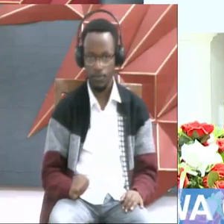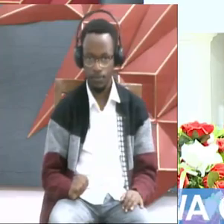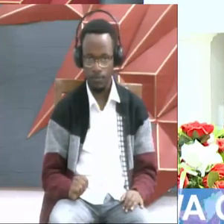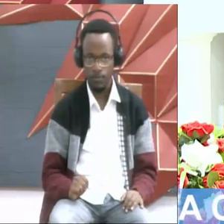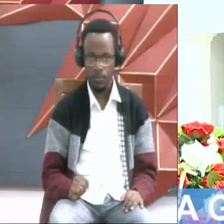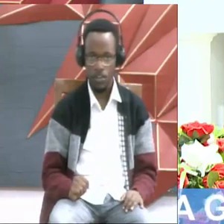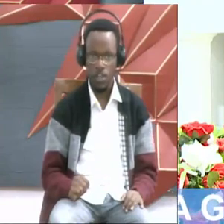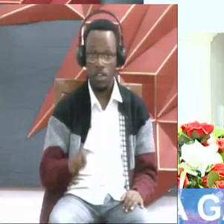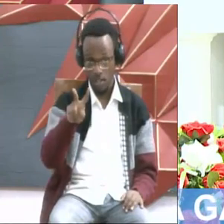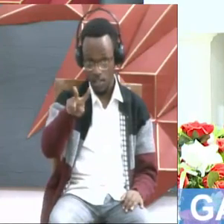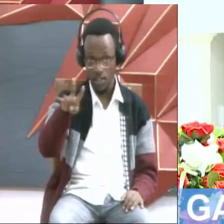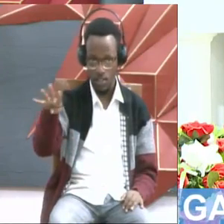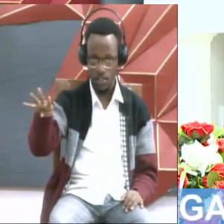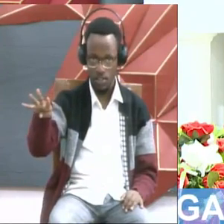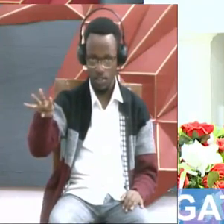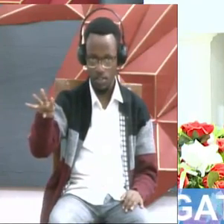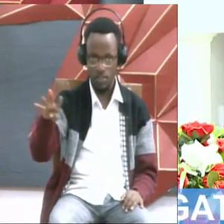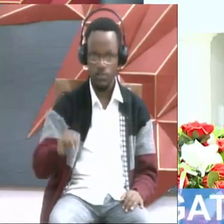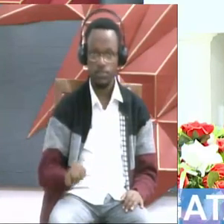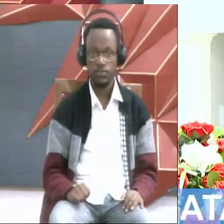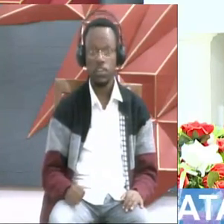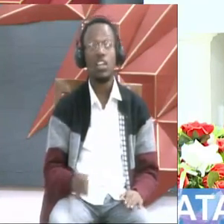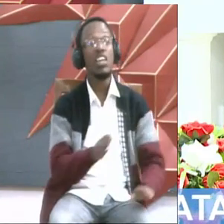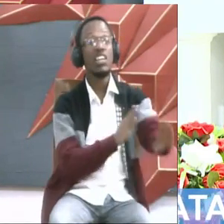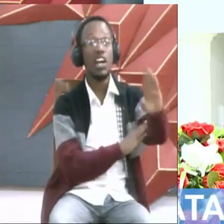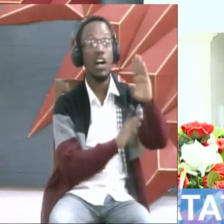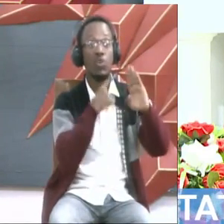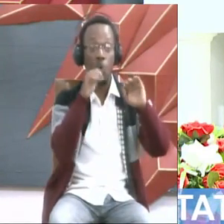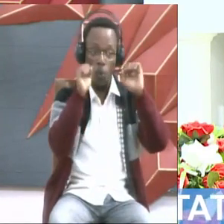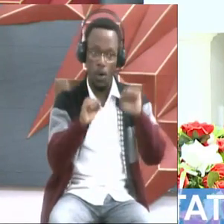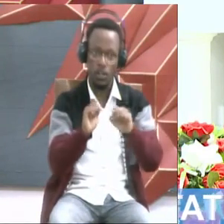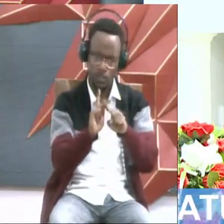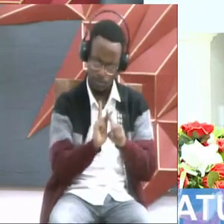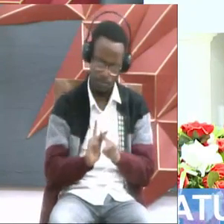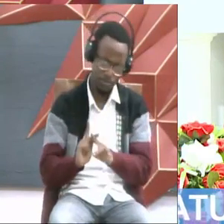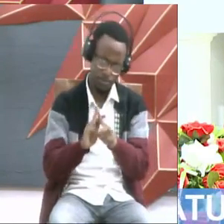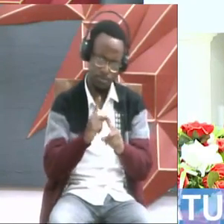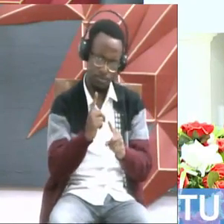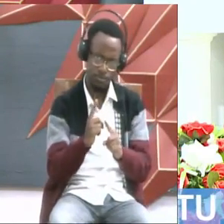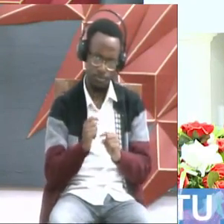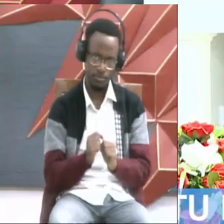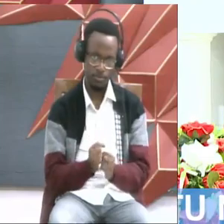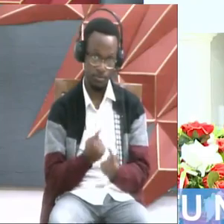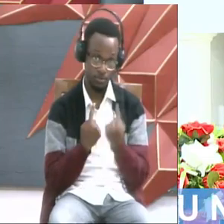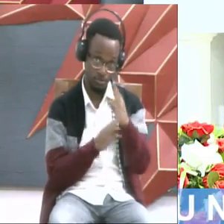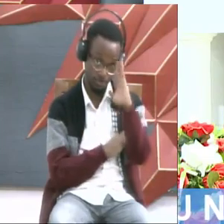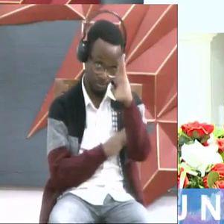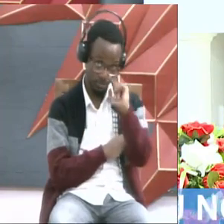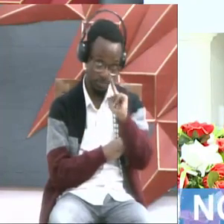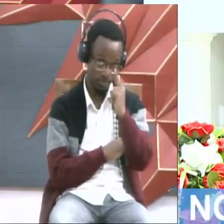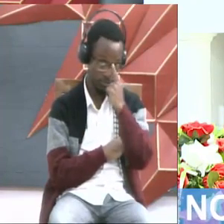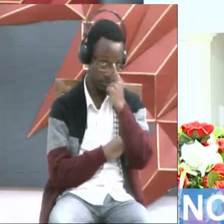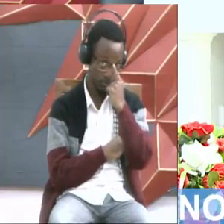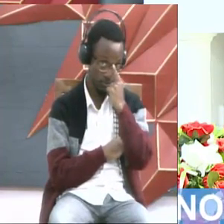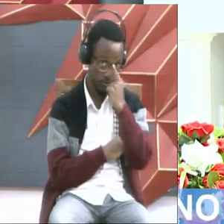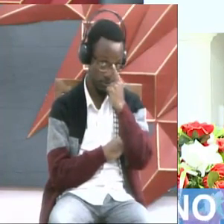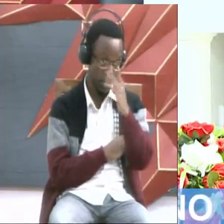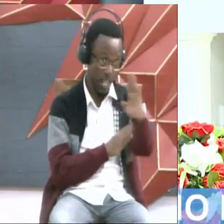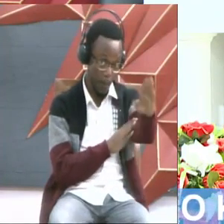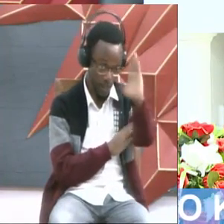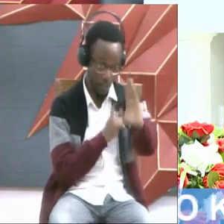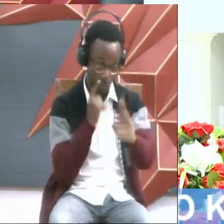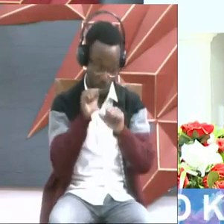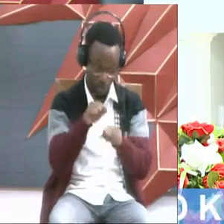Oh. C'est lui qui peut vous préserver de toute chute. Amen. Ishobora